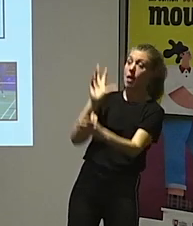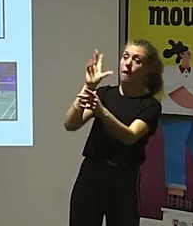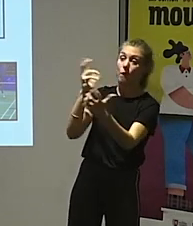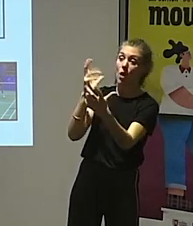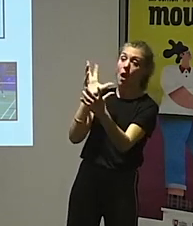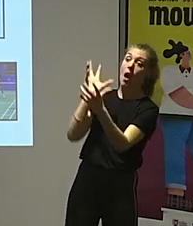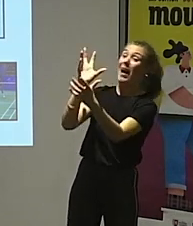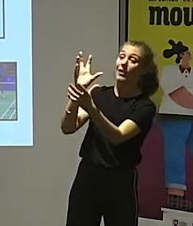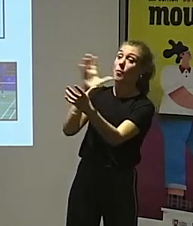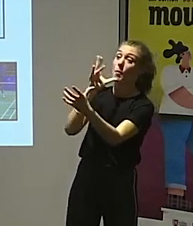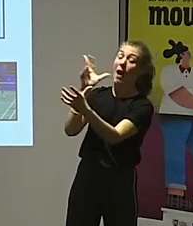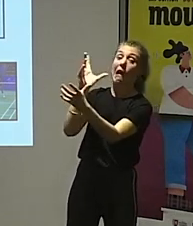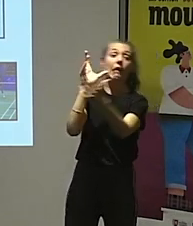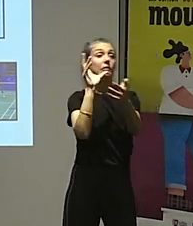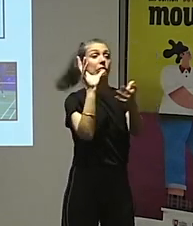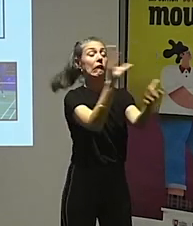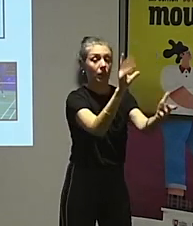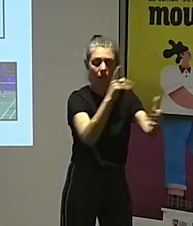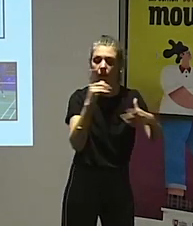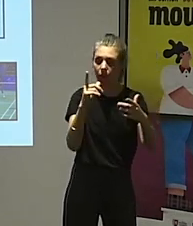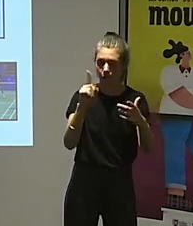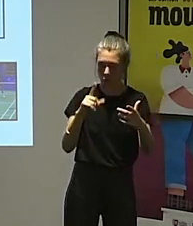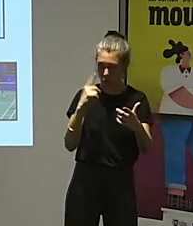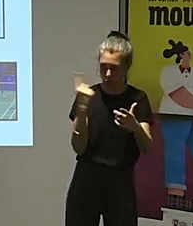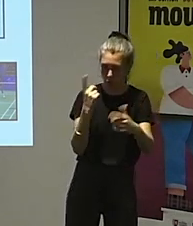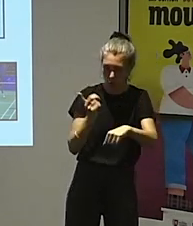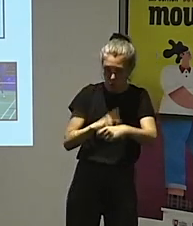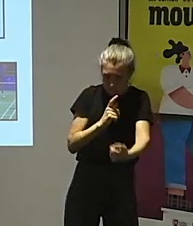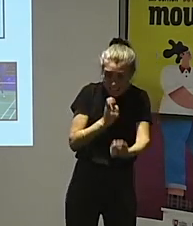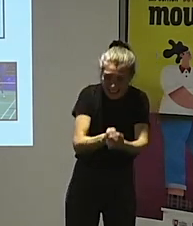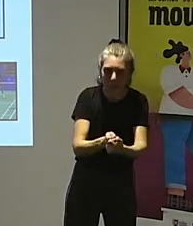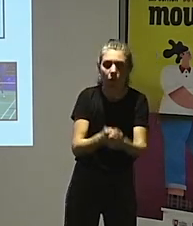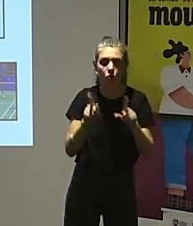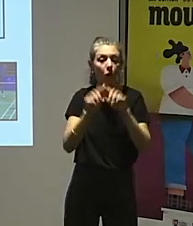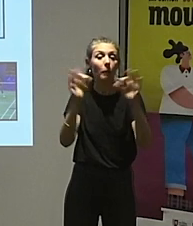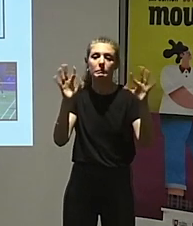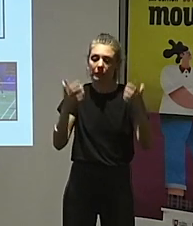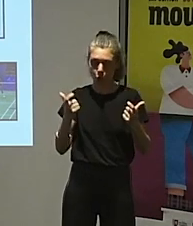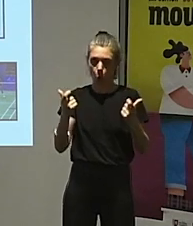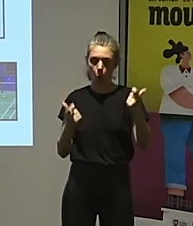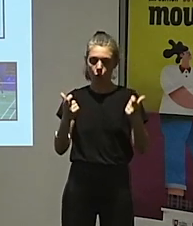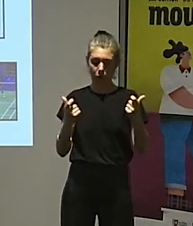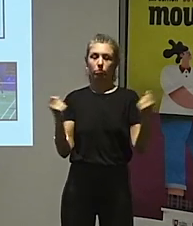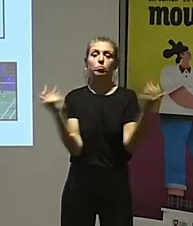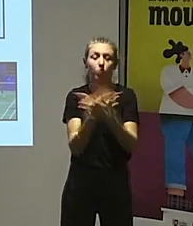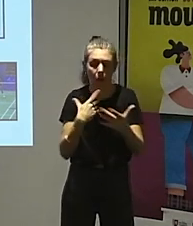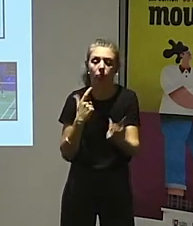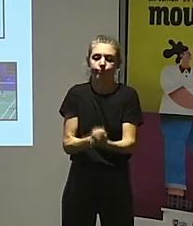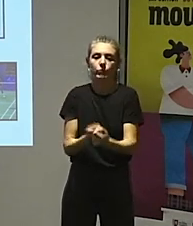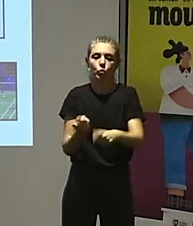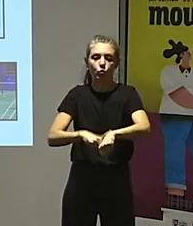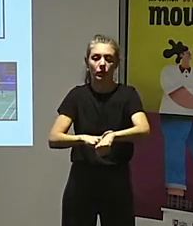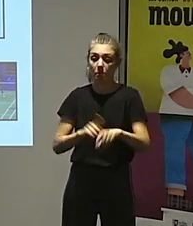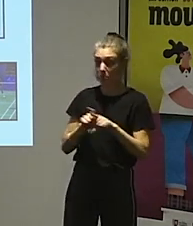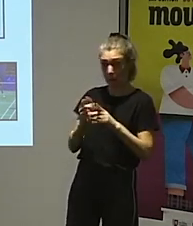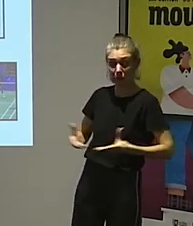comme quand je conduis une voiture et que je freine dans une situation dangereuse. Et puis, on doit aussi prendre en compte surtout l'incertitude émanant de